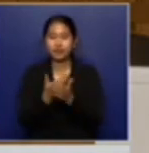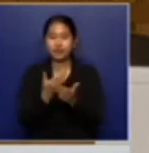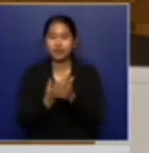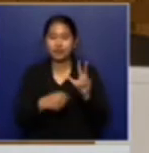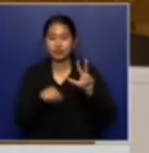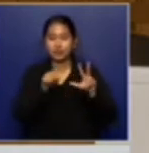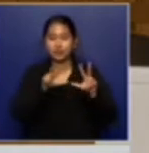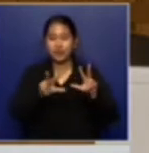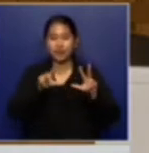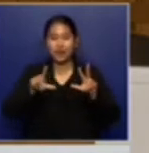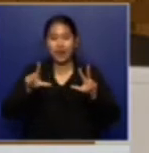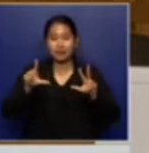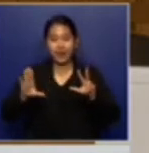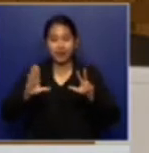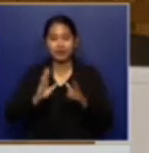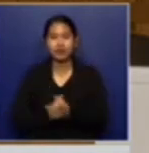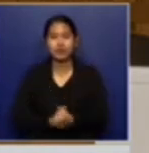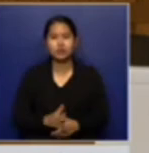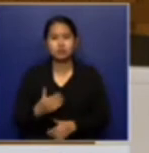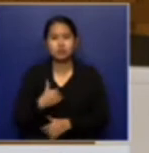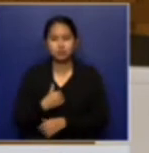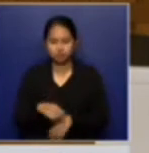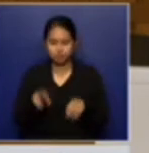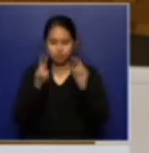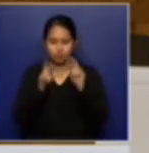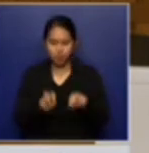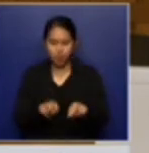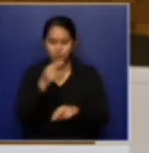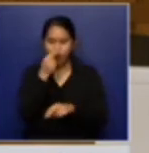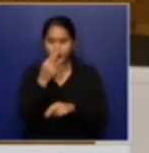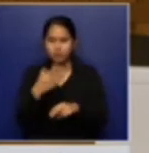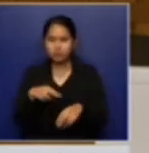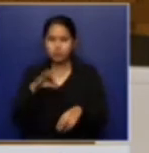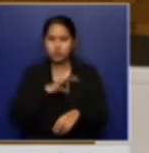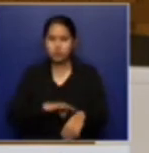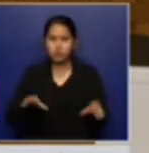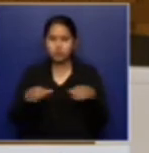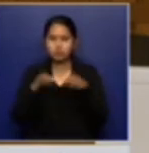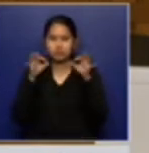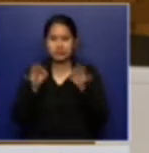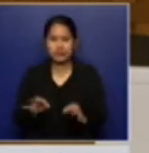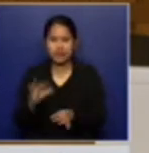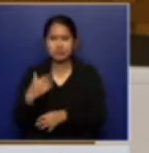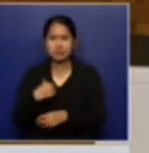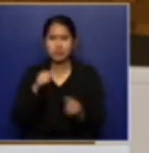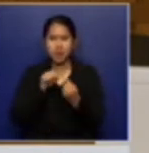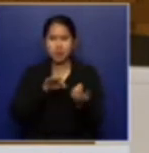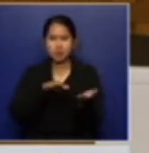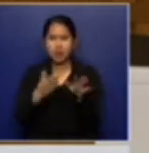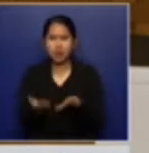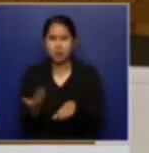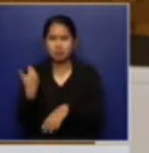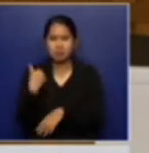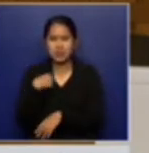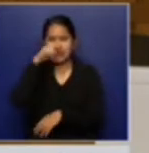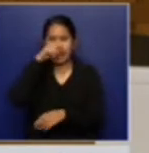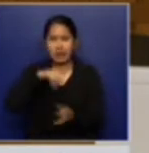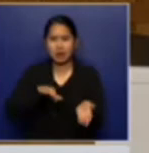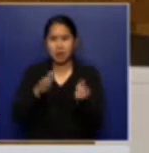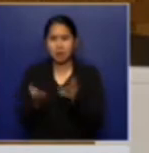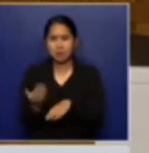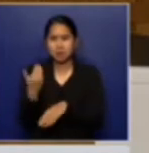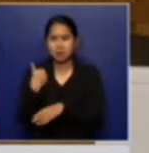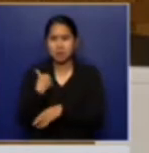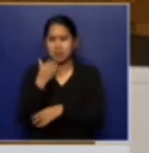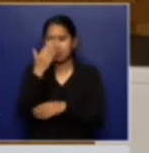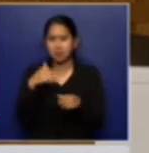ทเนี่ยผมวิเคราะห์ดูแล้วเนี่ยมีความสุ่มเสี่ยงต่อการล้มละลายของประเทศ